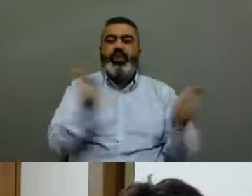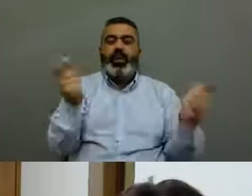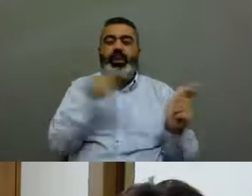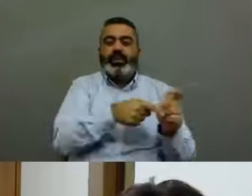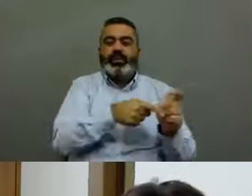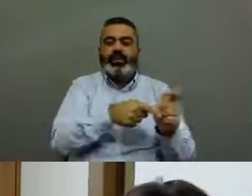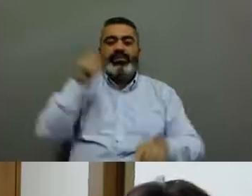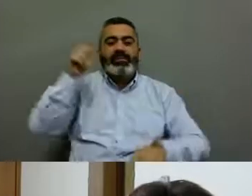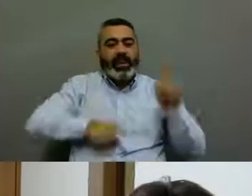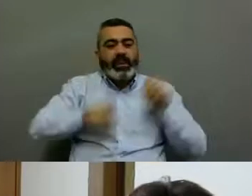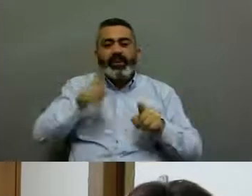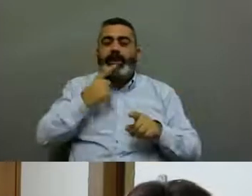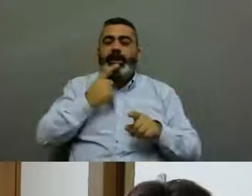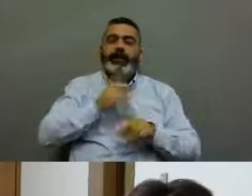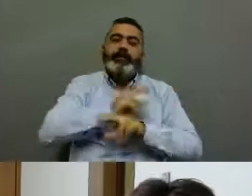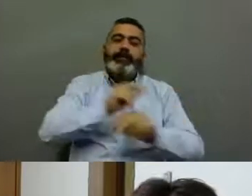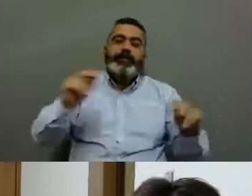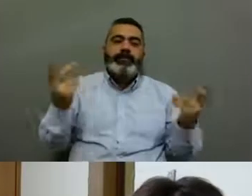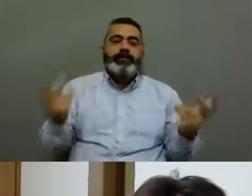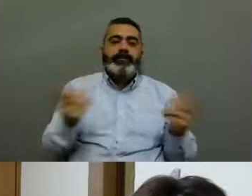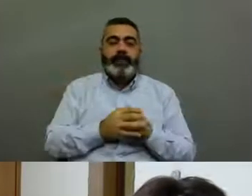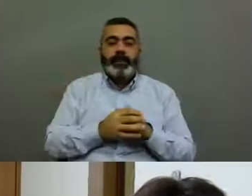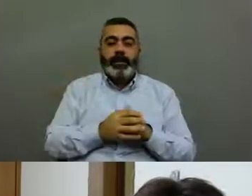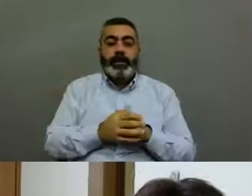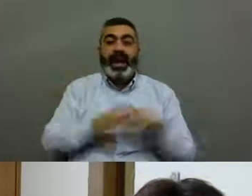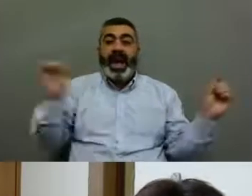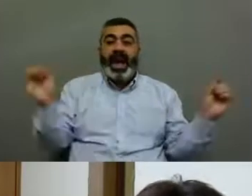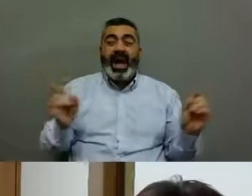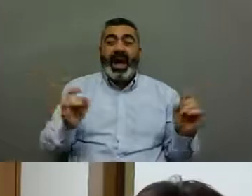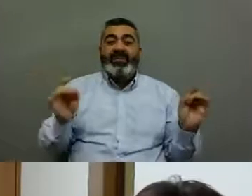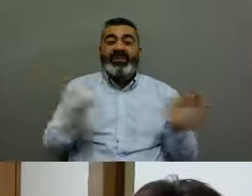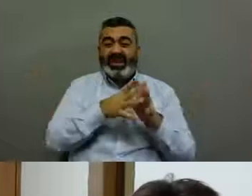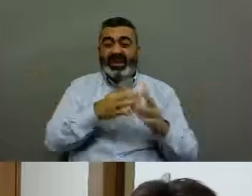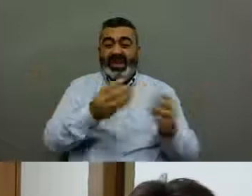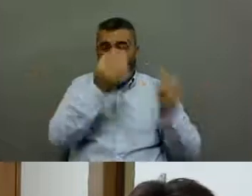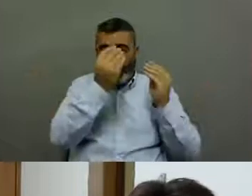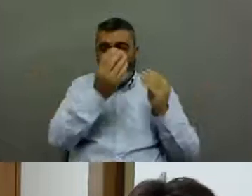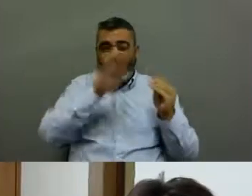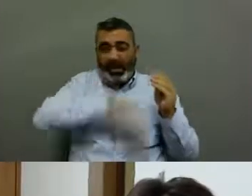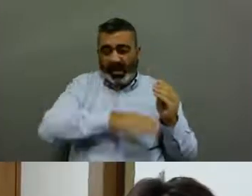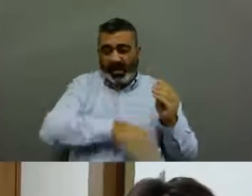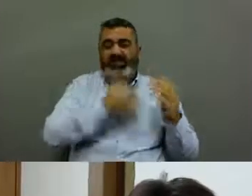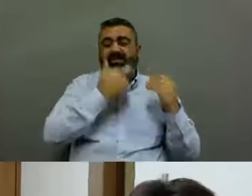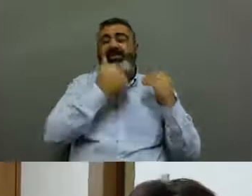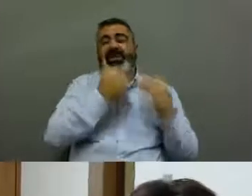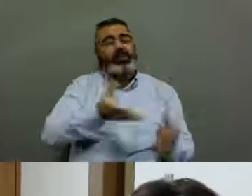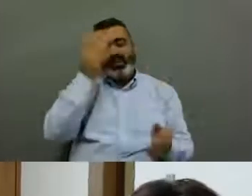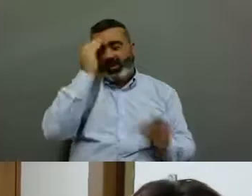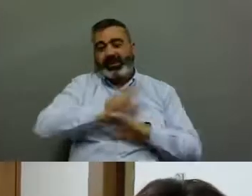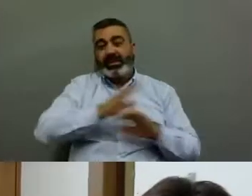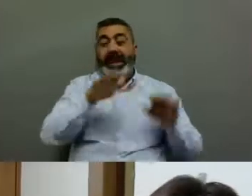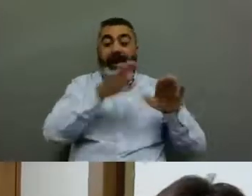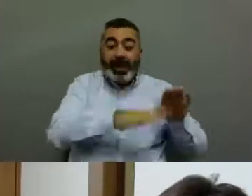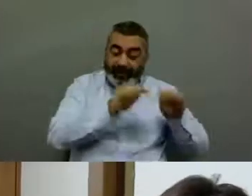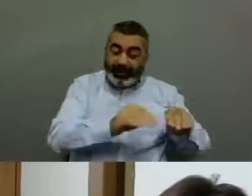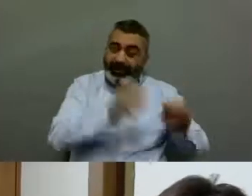Μερικές φορές λέμε ότι εάν δεν το μάθεις μικρός, πολύ δύσκολα το μαθαίνεις